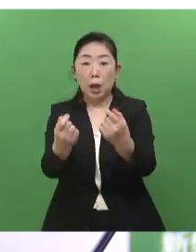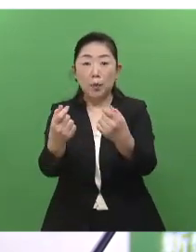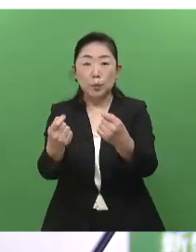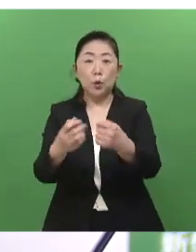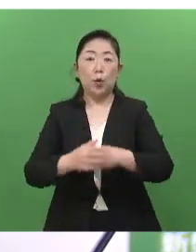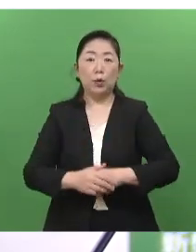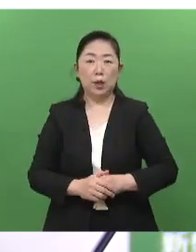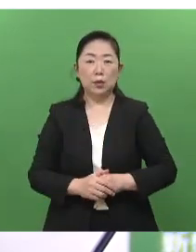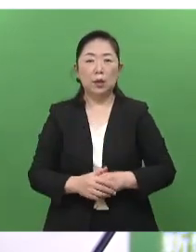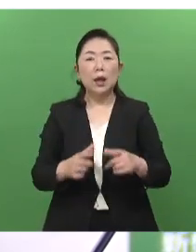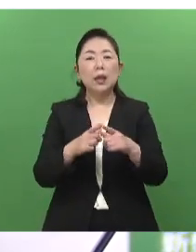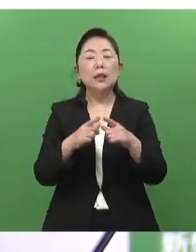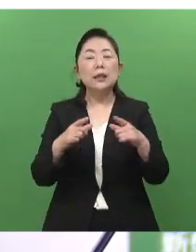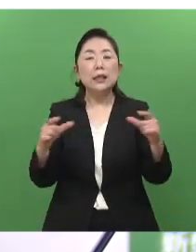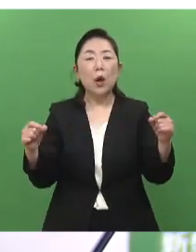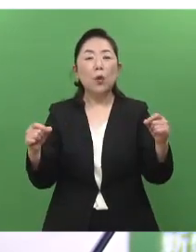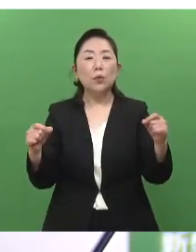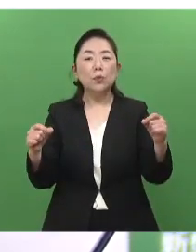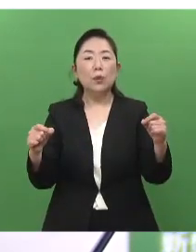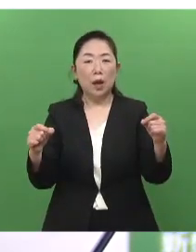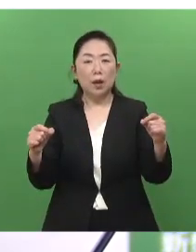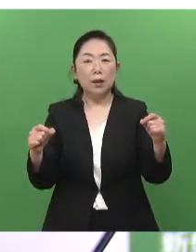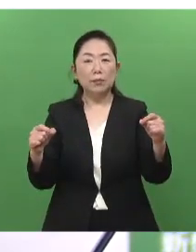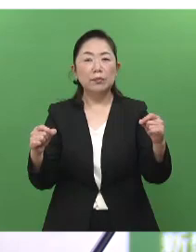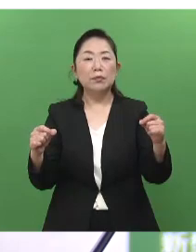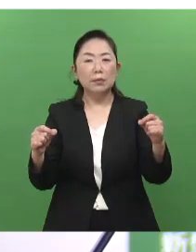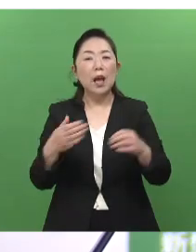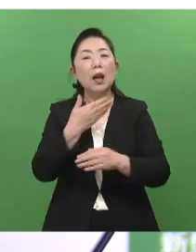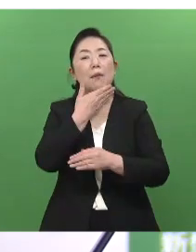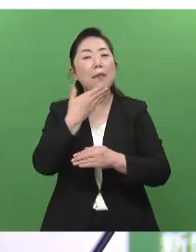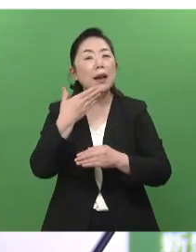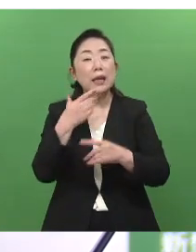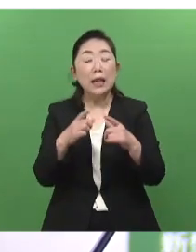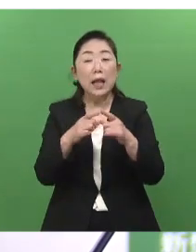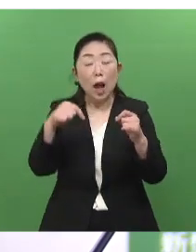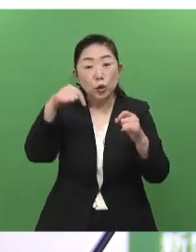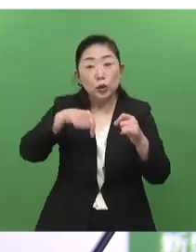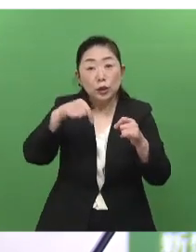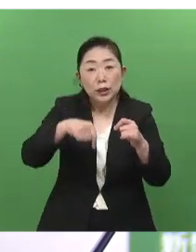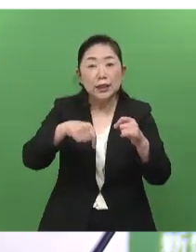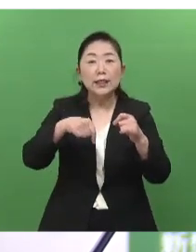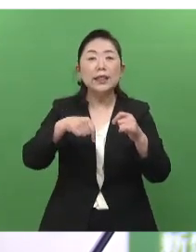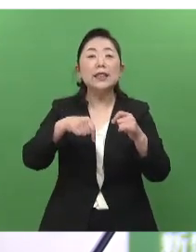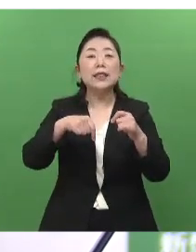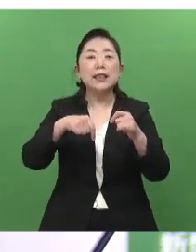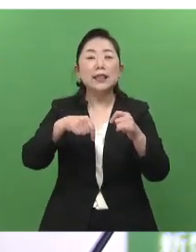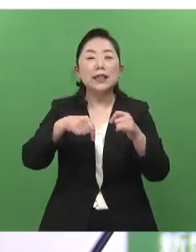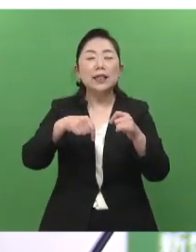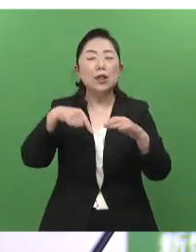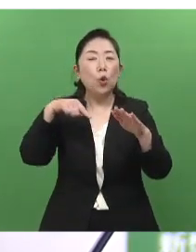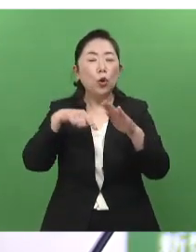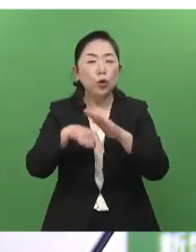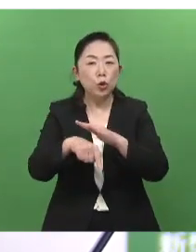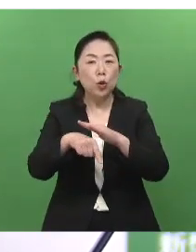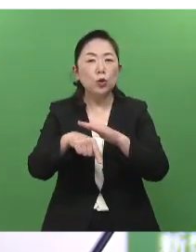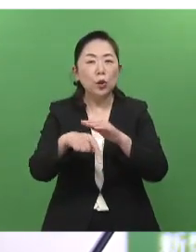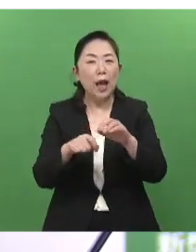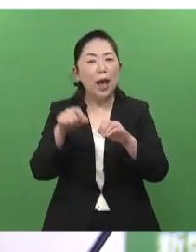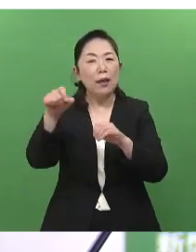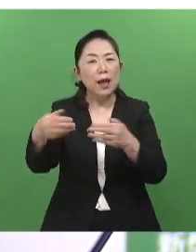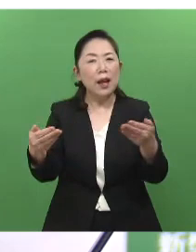はある意味とてもとてもそういう意味では便利にできているということが、テレワークをこ